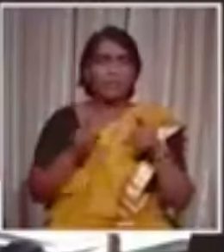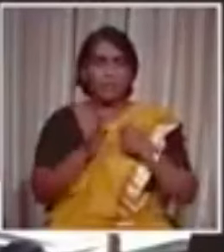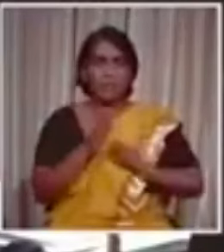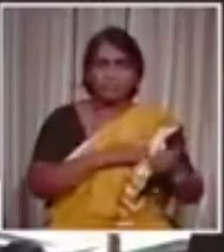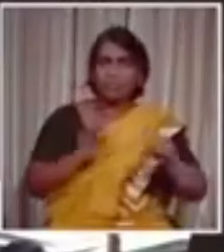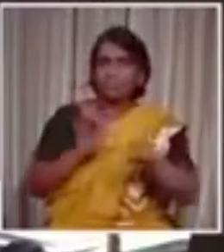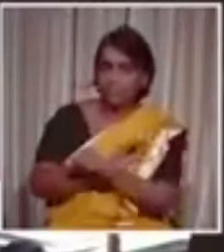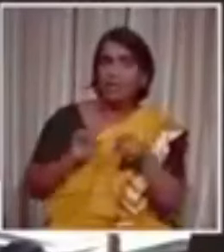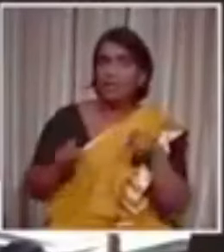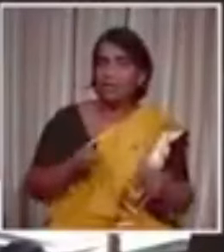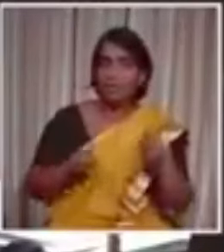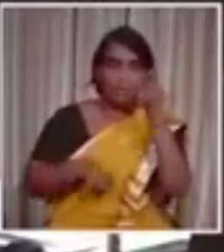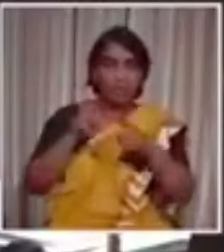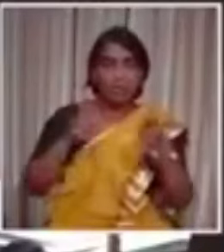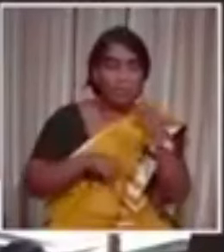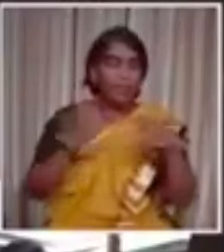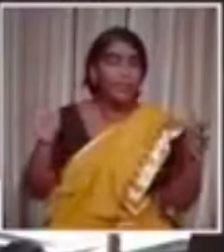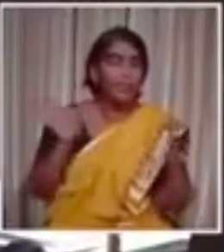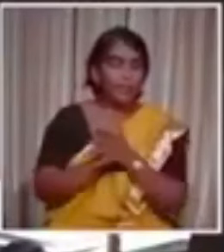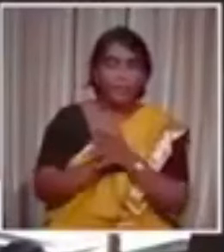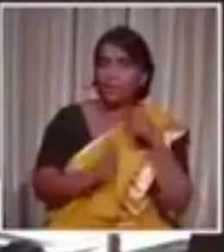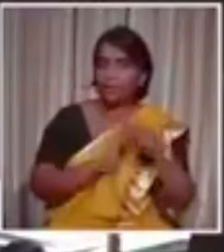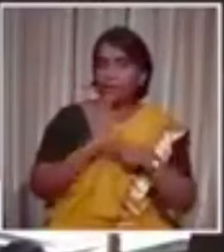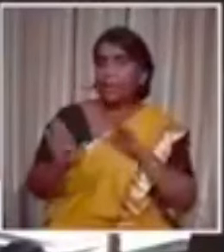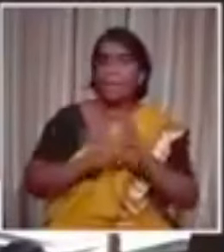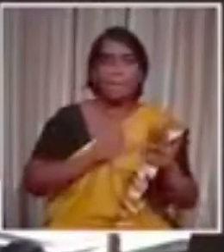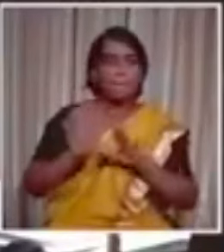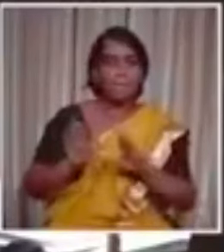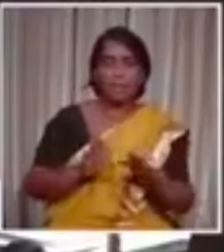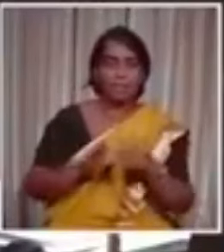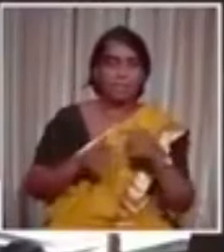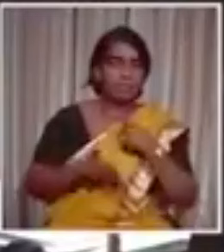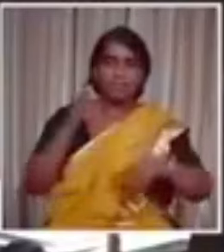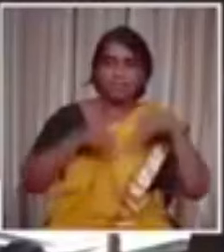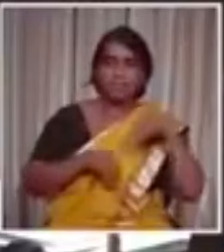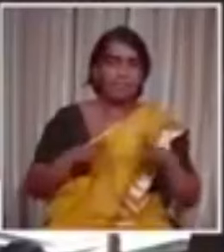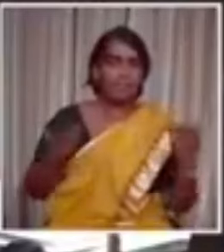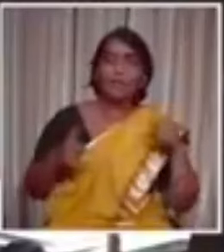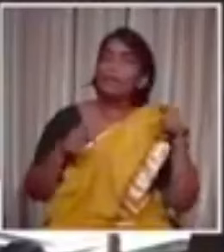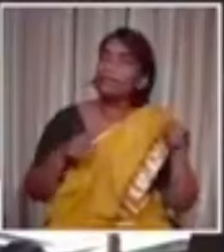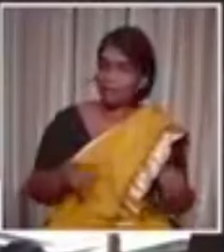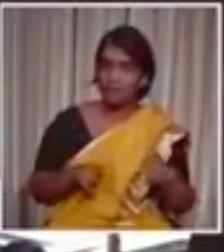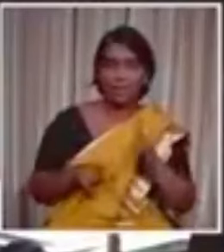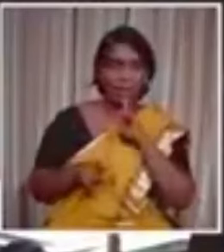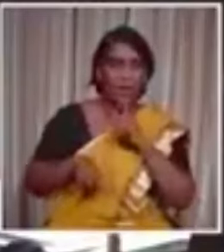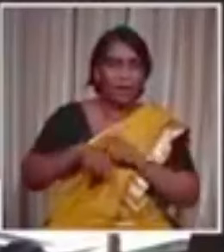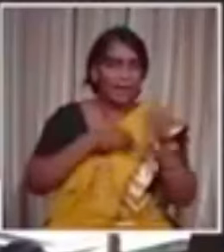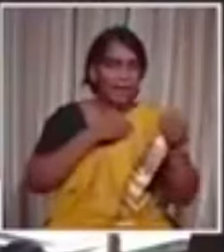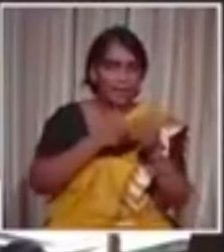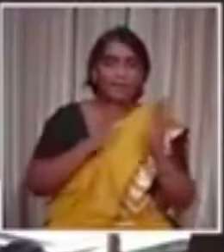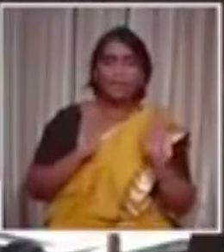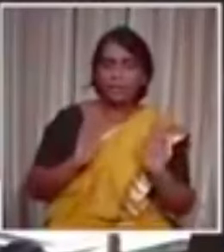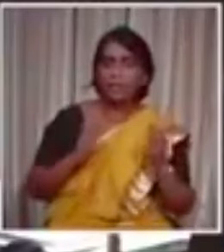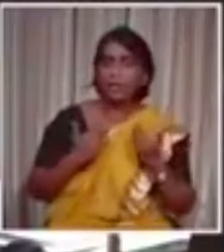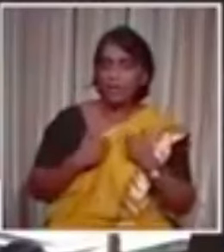නිසා කිසිසේත්ම එකිනෙකා සාමිකව රටක් පාලනය කිරීම පිළිබඳ ජනවරමක් නේ. එහෙමනම් එය අන්තර්කාලන විය යුතුයි.